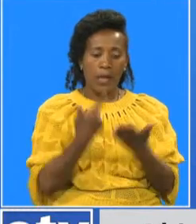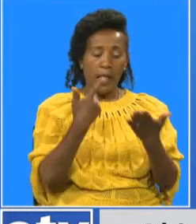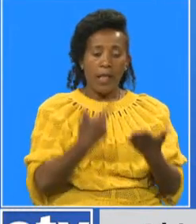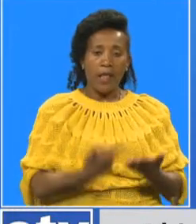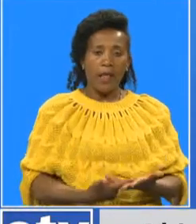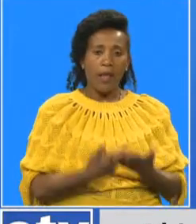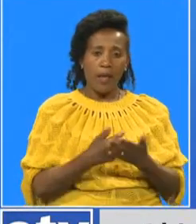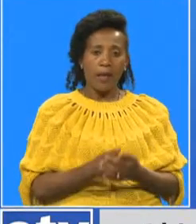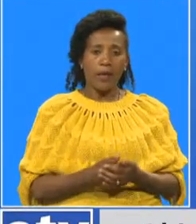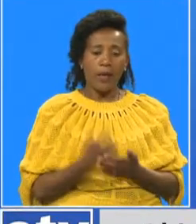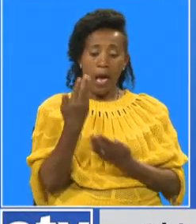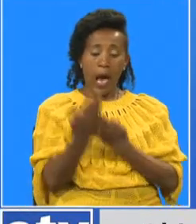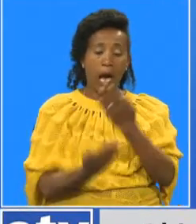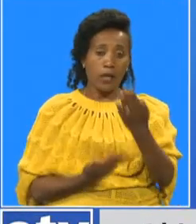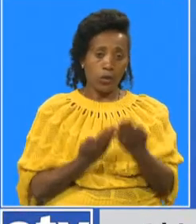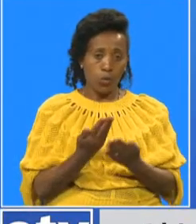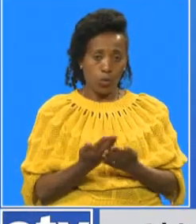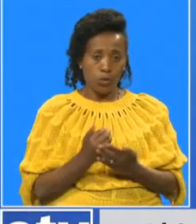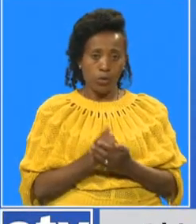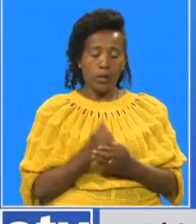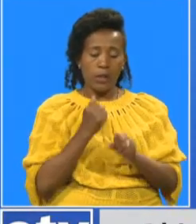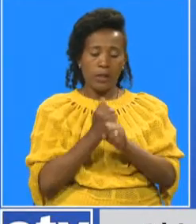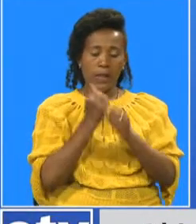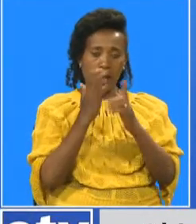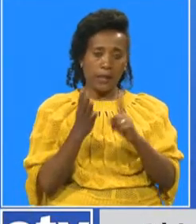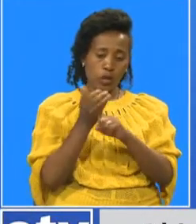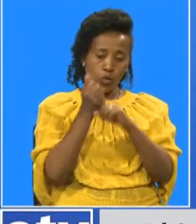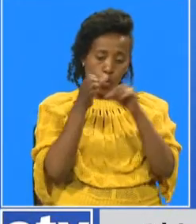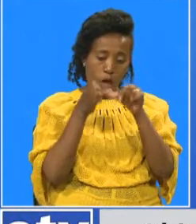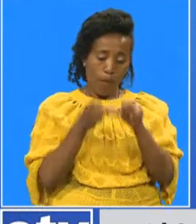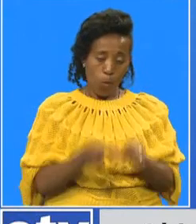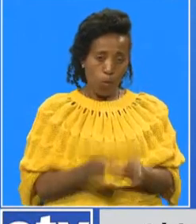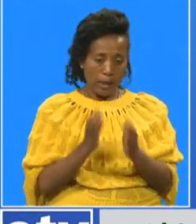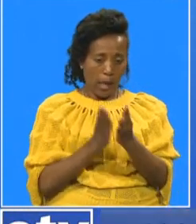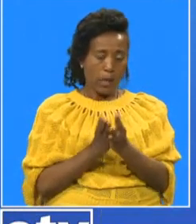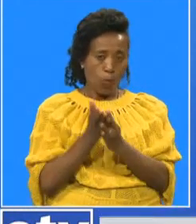ይሄ አገልግሎት ሰራተኛውን ይዞ ከመቆየት አቋያ